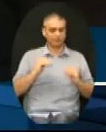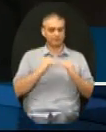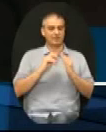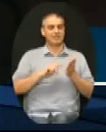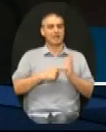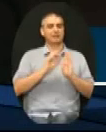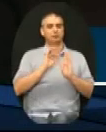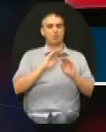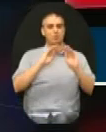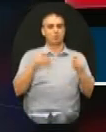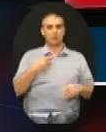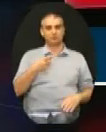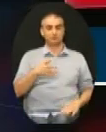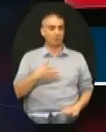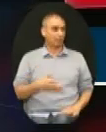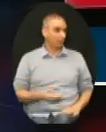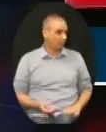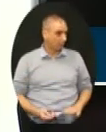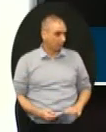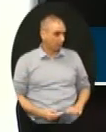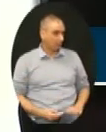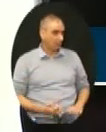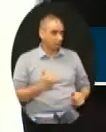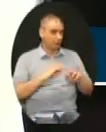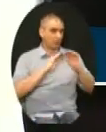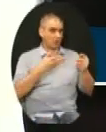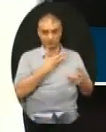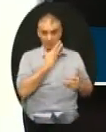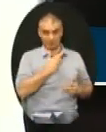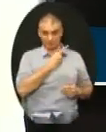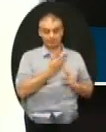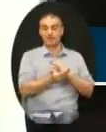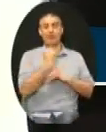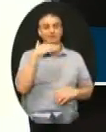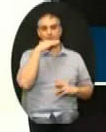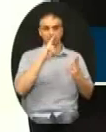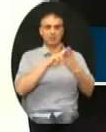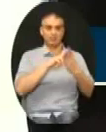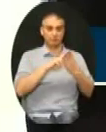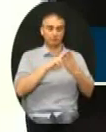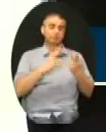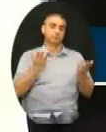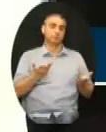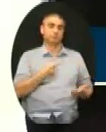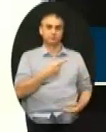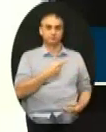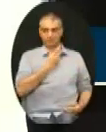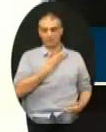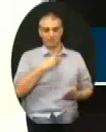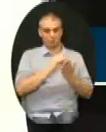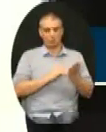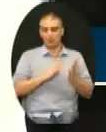של המועצת. כרגע המועצת התכנס עוד לפני פסח, והם